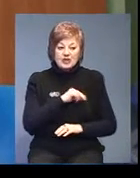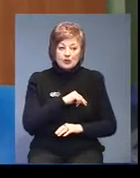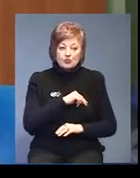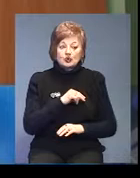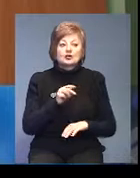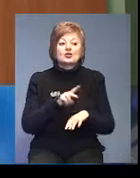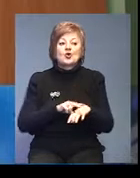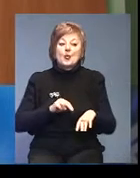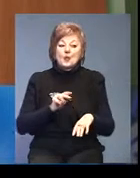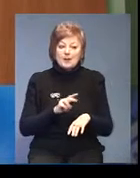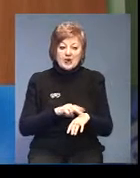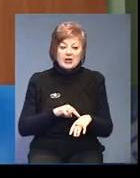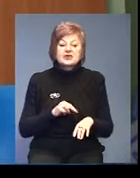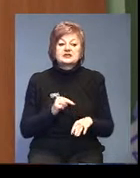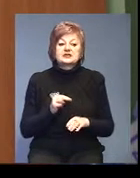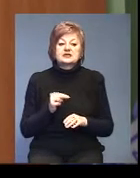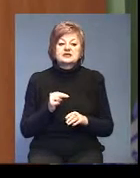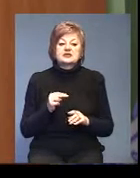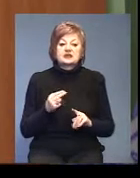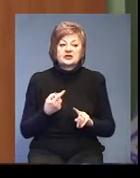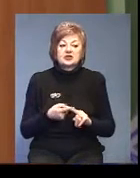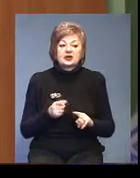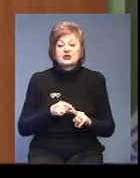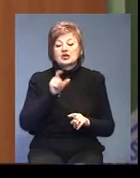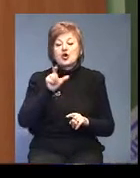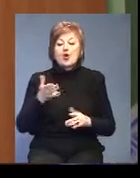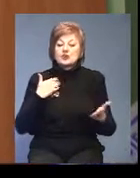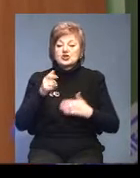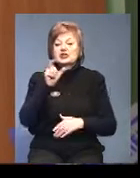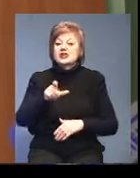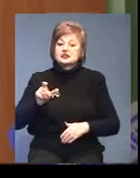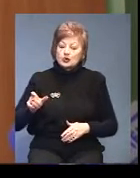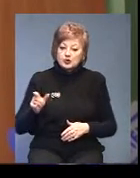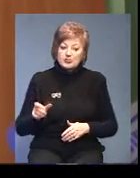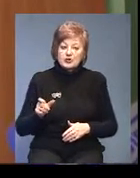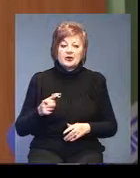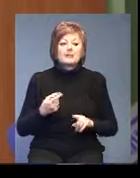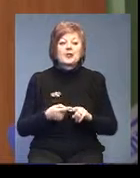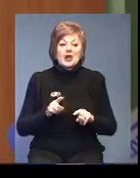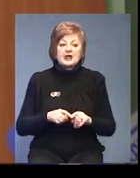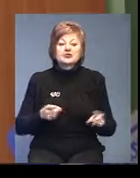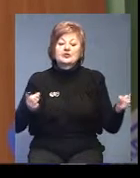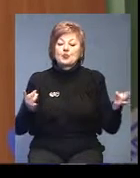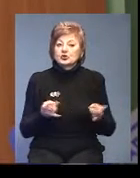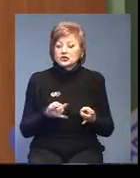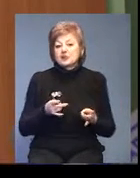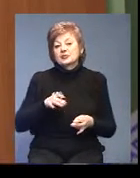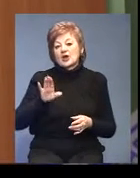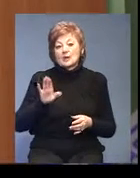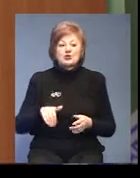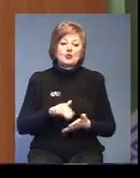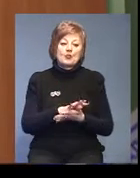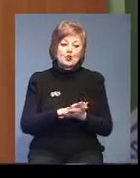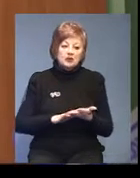офіцер поліції працює безпосередньо з громадянами. І від цього вже потрібно потім подальшому